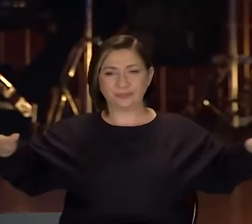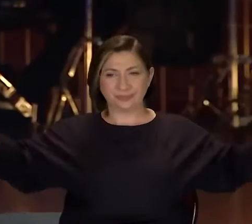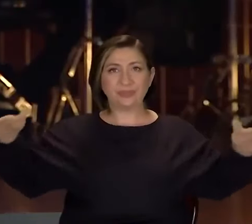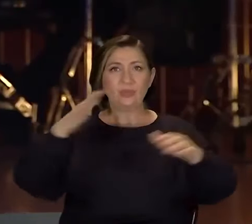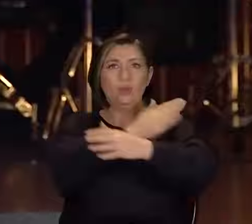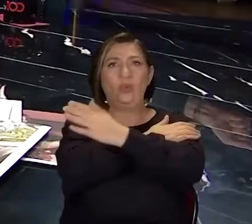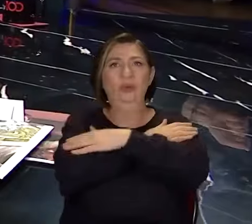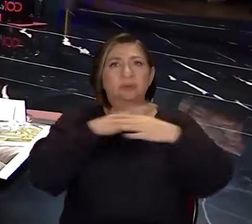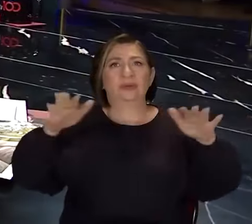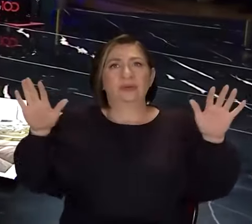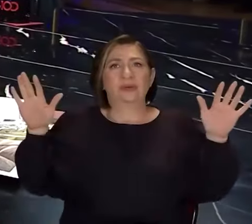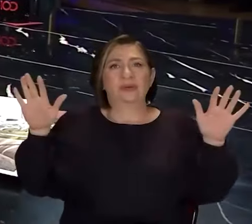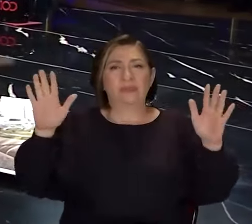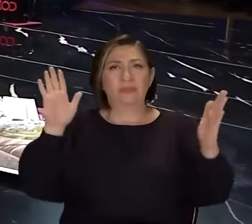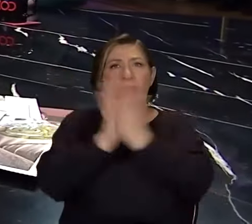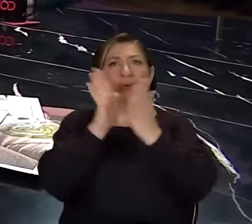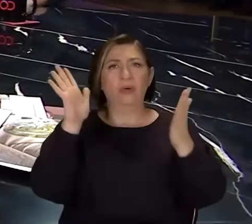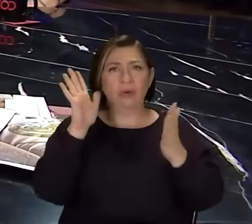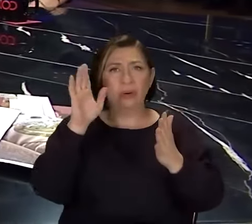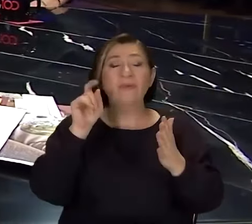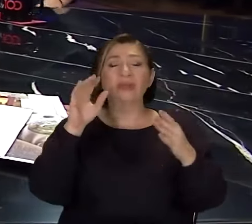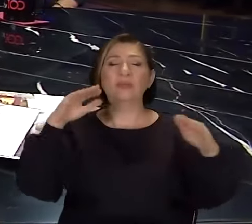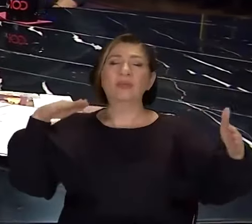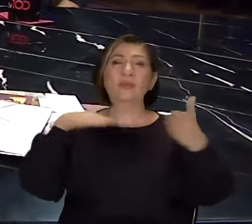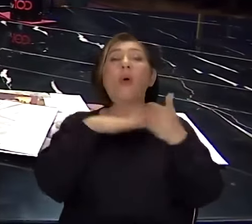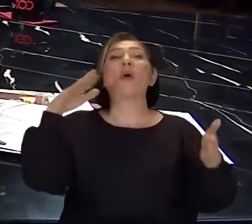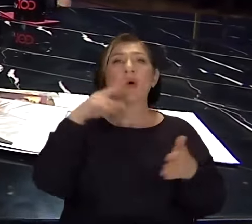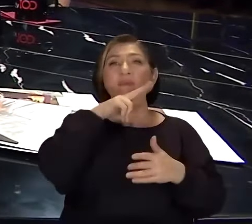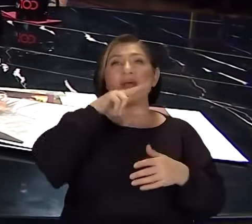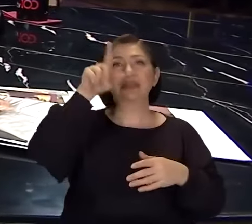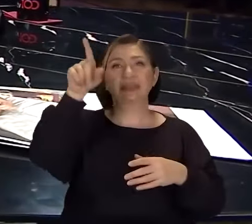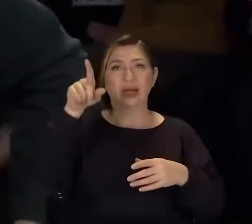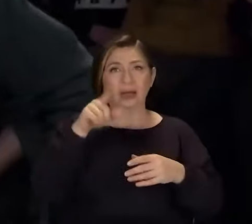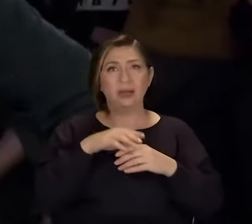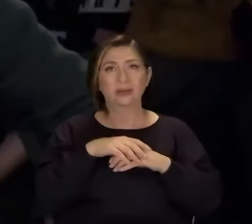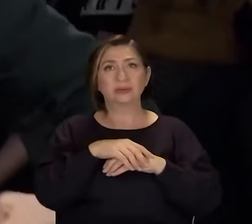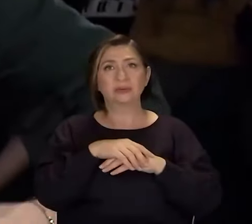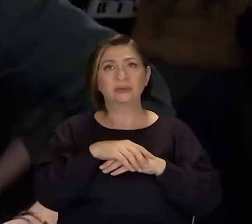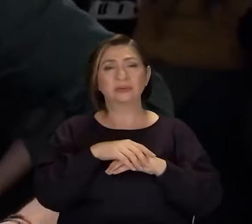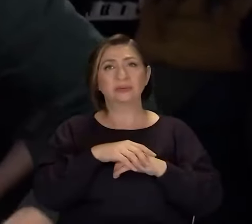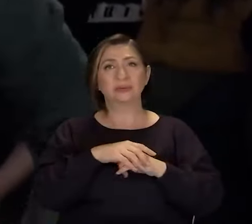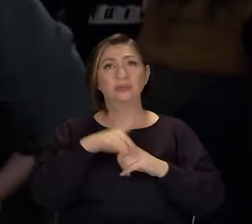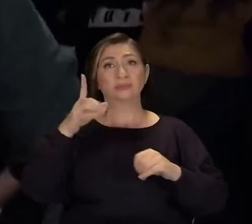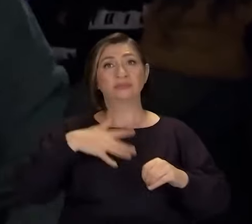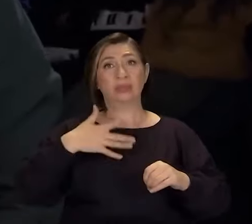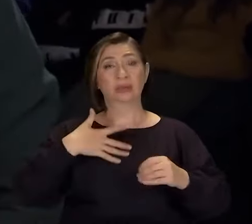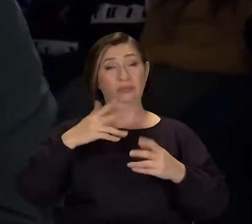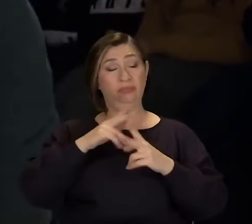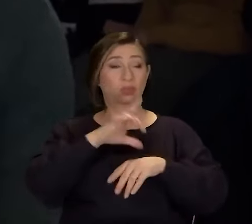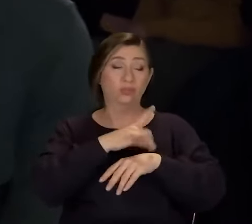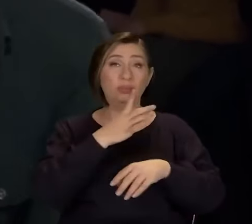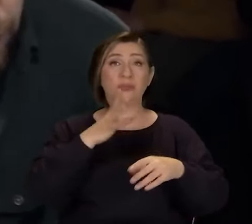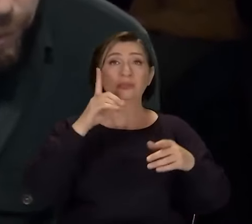açarsın. Bir yere mi çarptı? Bir yere çarptı Fransa'da. Hani öyle Allah Allah. Ekstrem sporlara meraklı bir